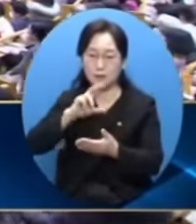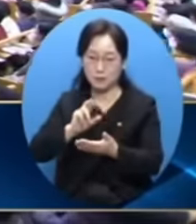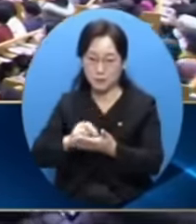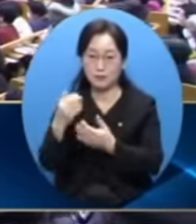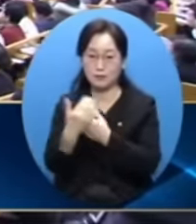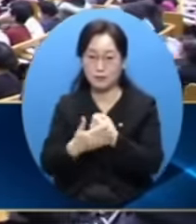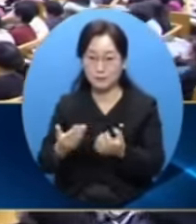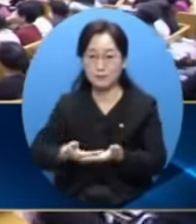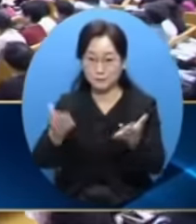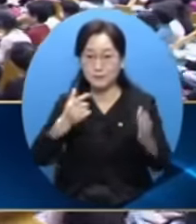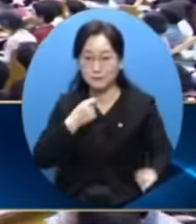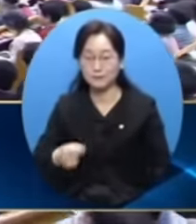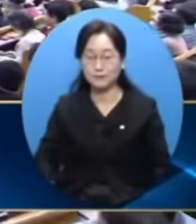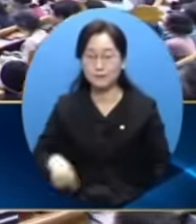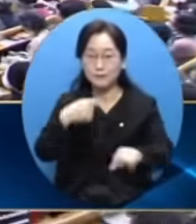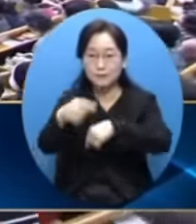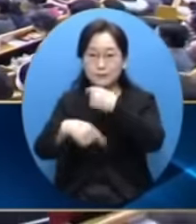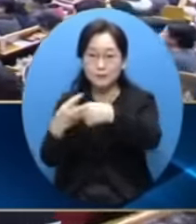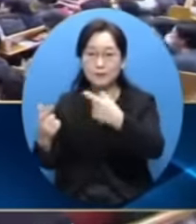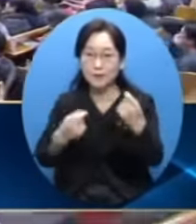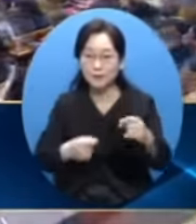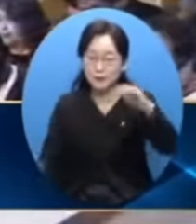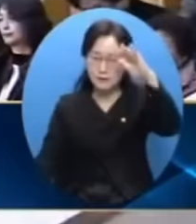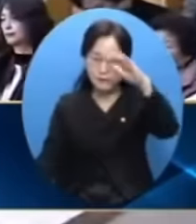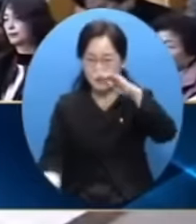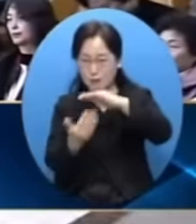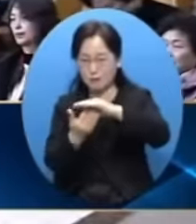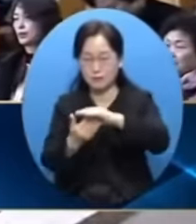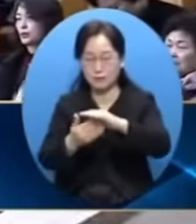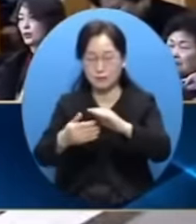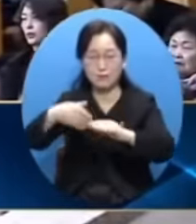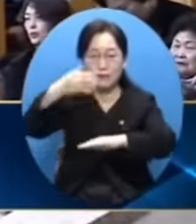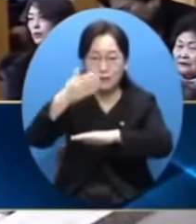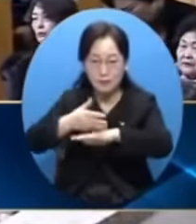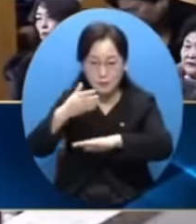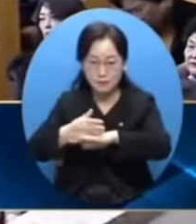은혜를 나누기 원합니다. 제목을 한번 따라해 주시기 바랍니다. 절대 감사,